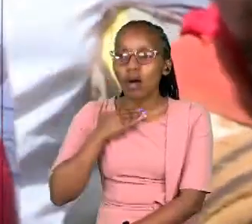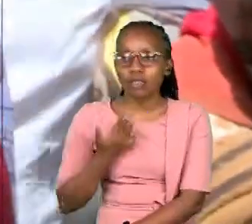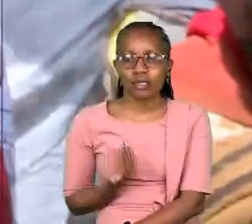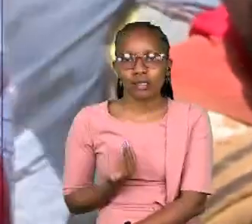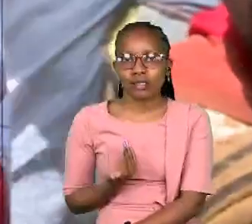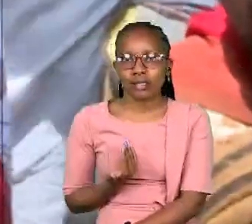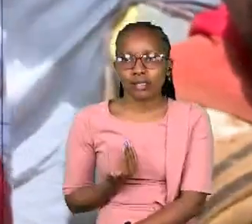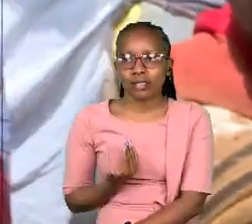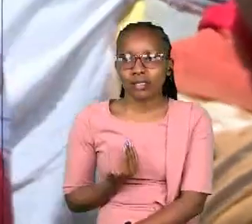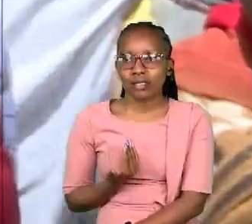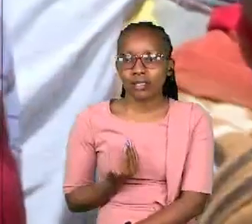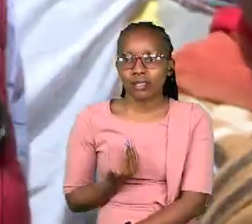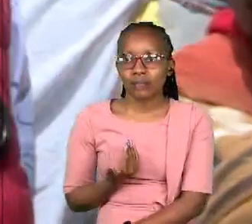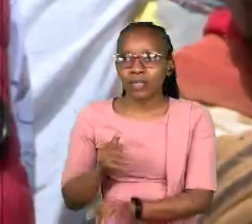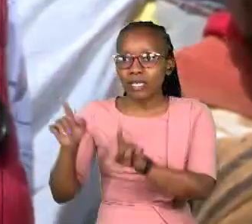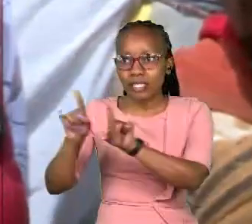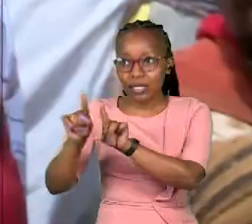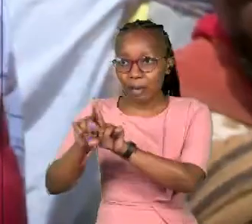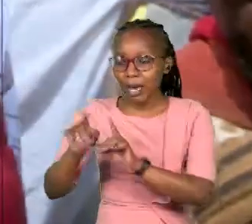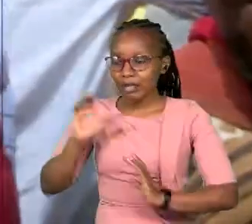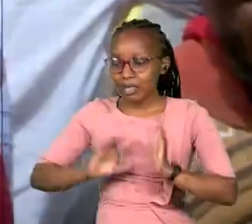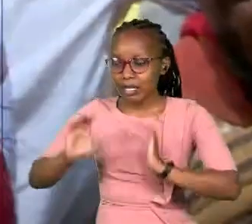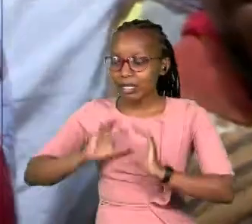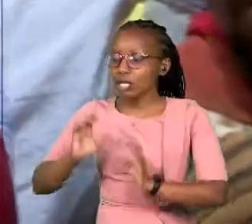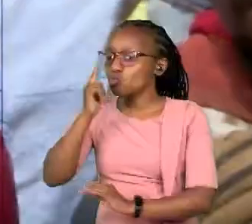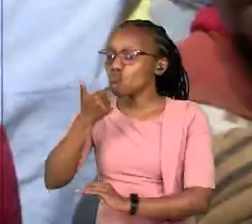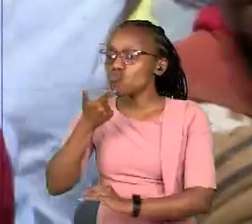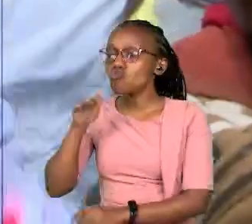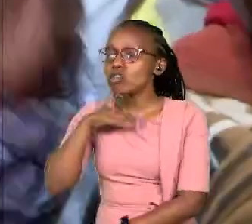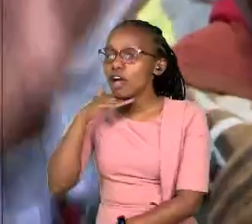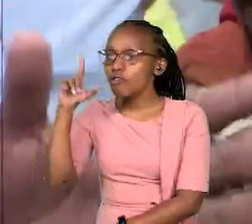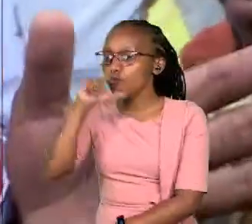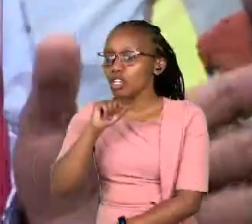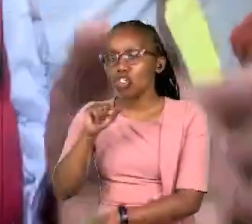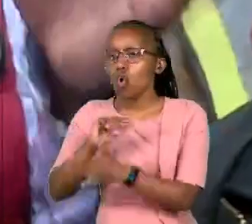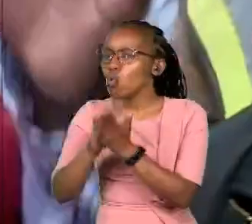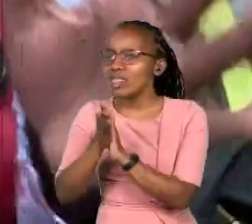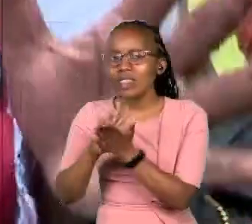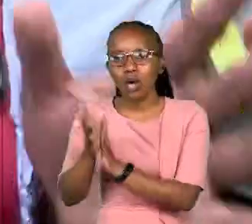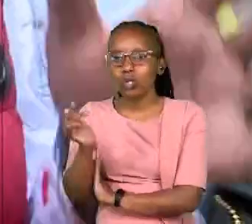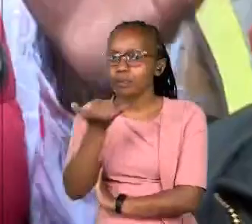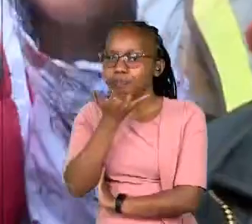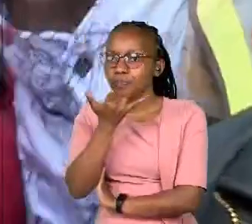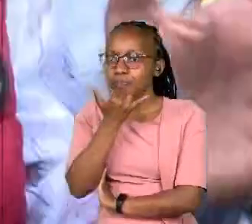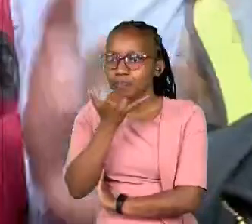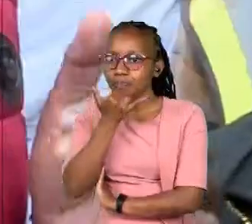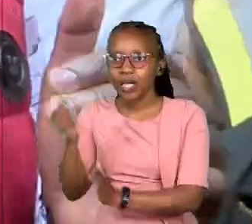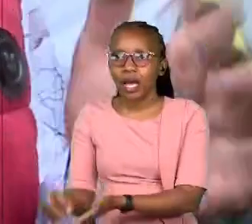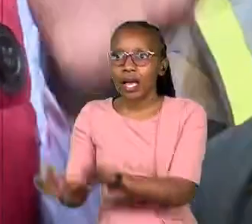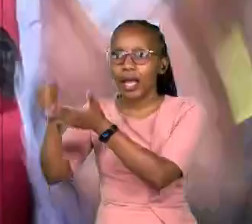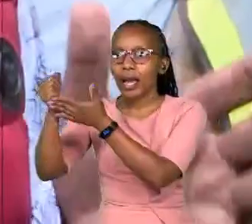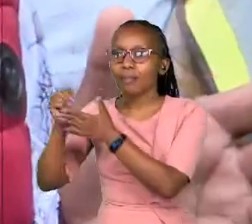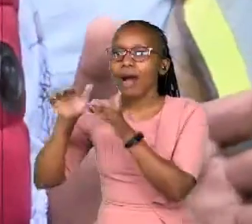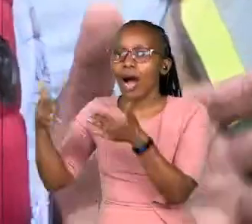vile wamepigwa risasi wakati hawana makosa yoyote, vile watafanya nini, watasaidiwa